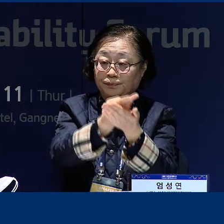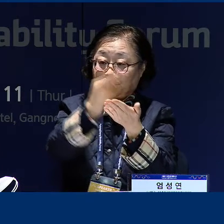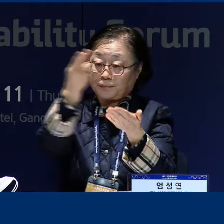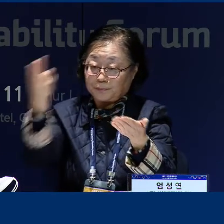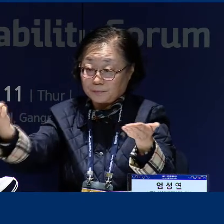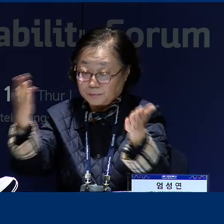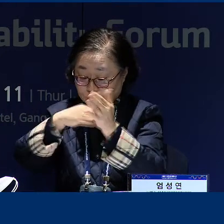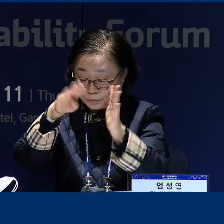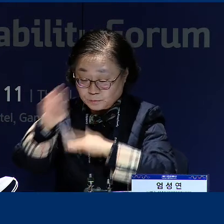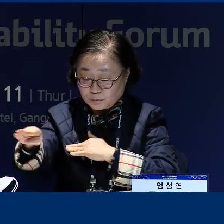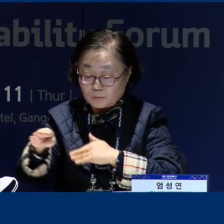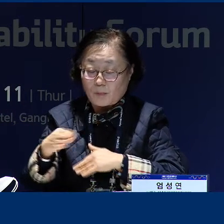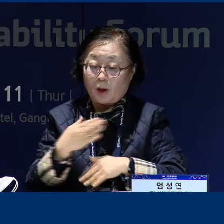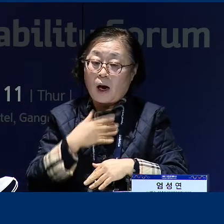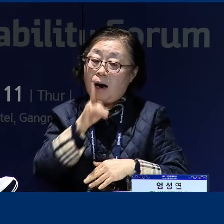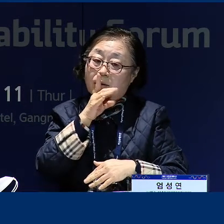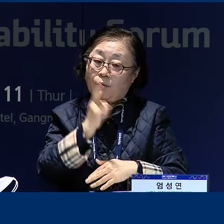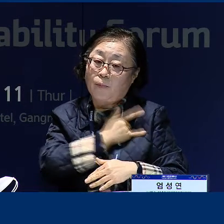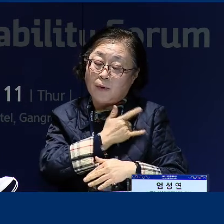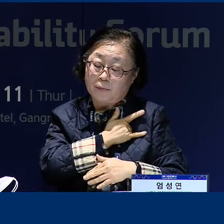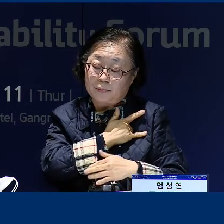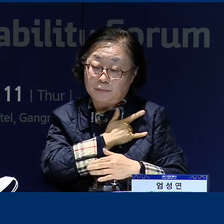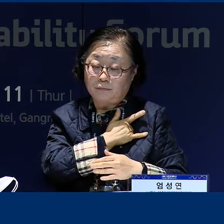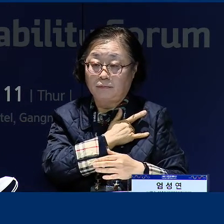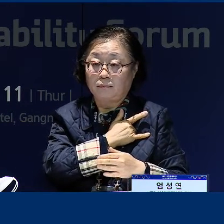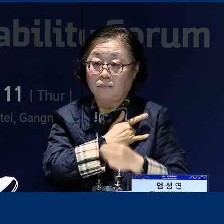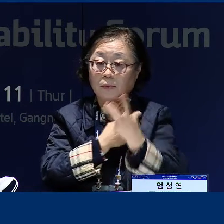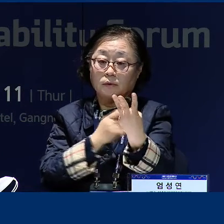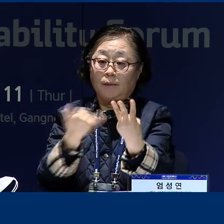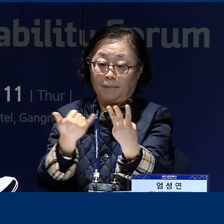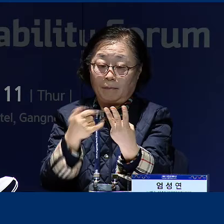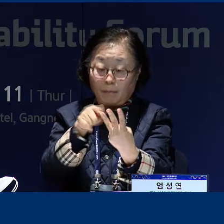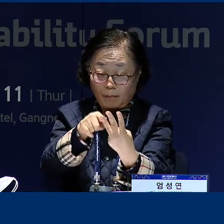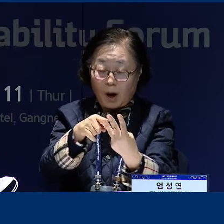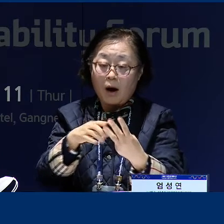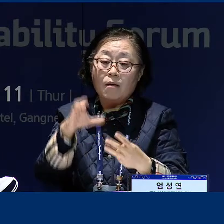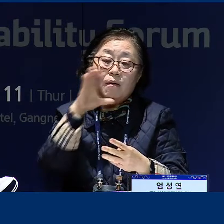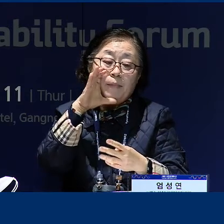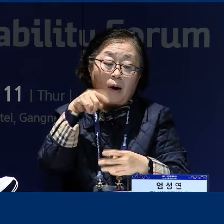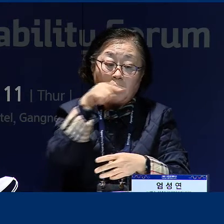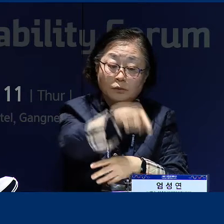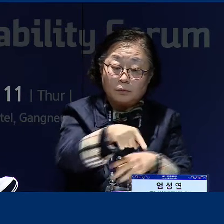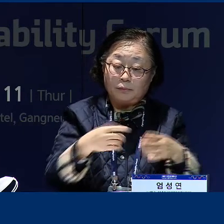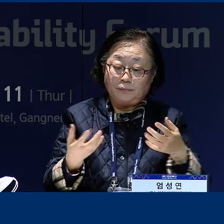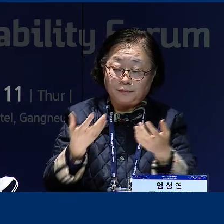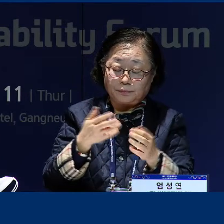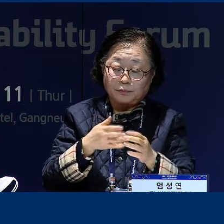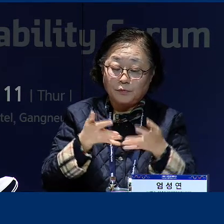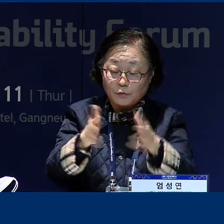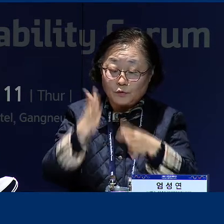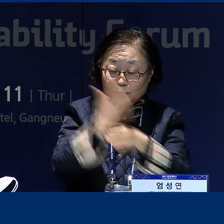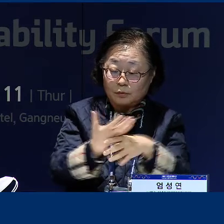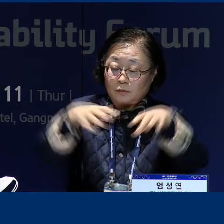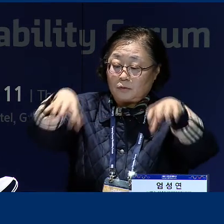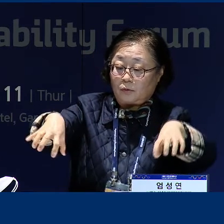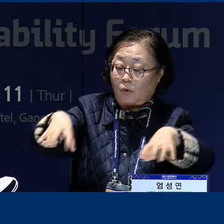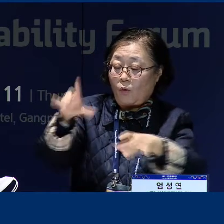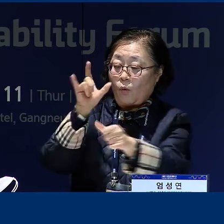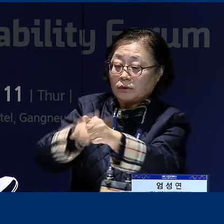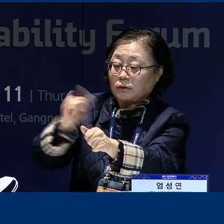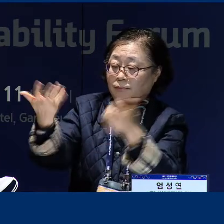있을까요? 정말 어려운 일일 것입니다. 제가 퇴원한 후 강릉 농인 3분이